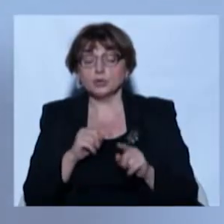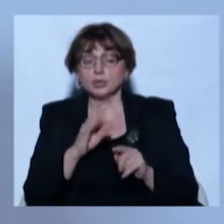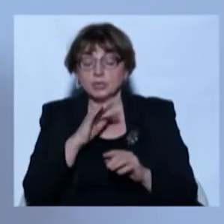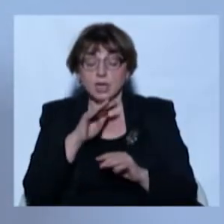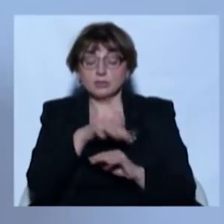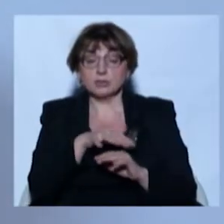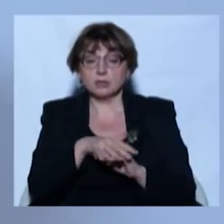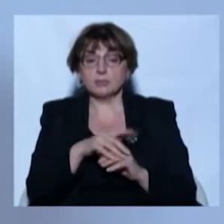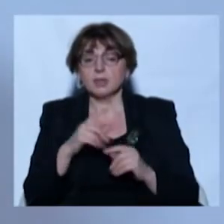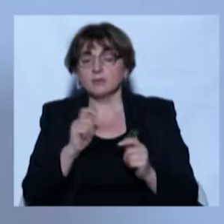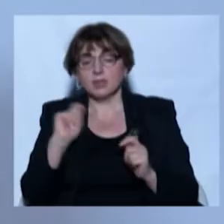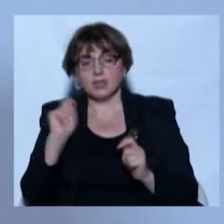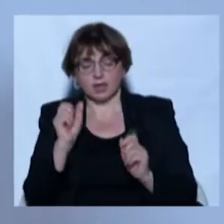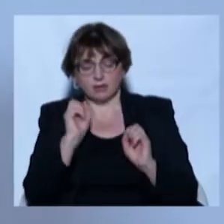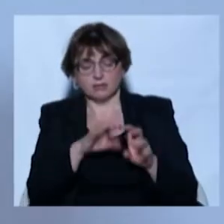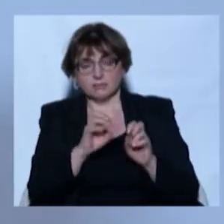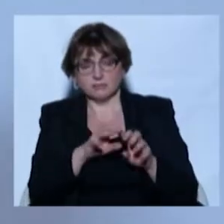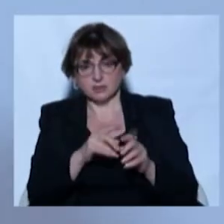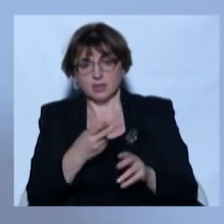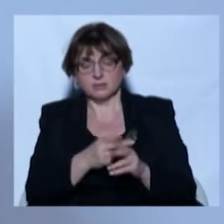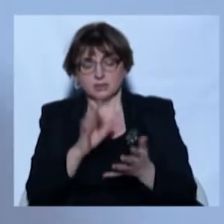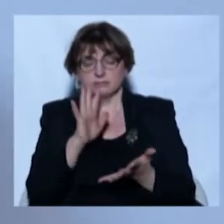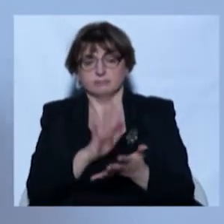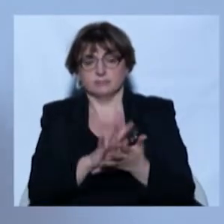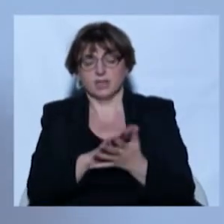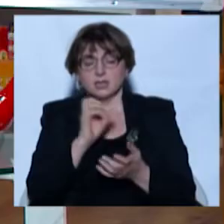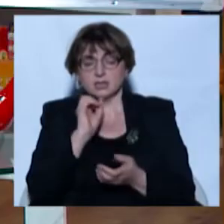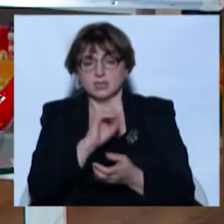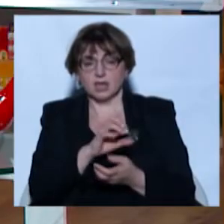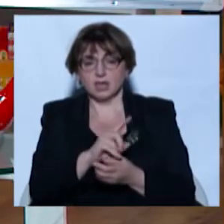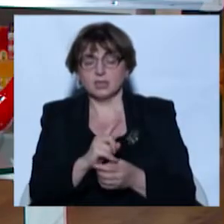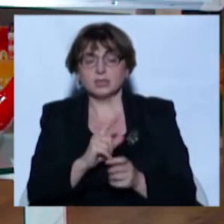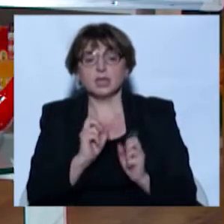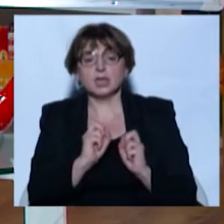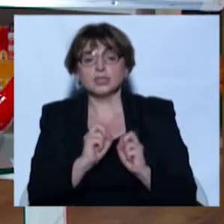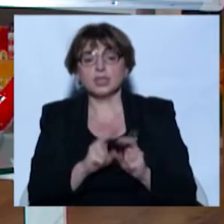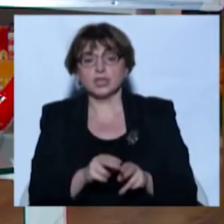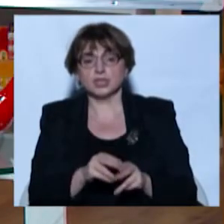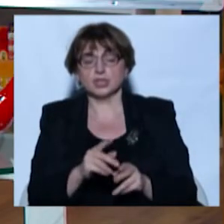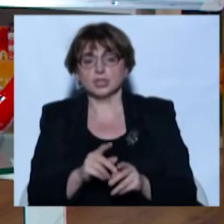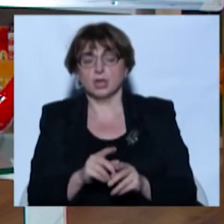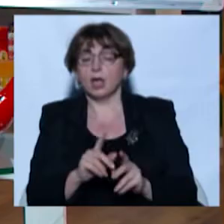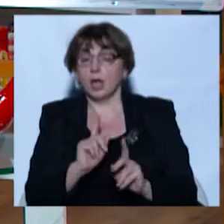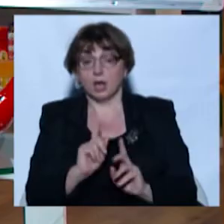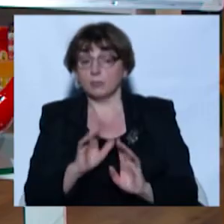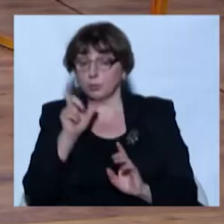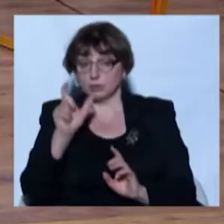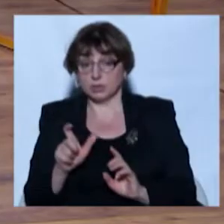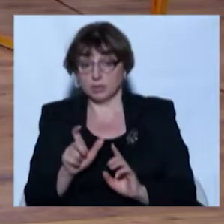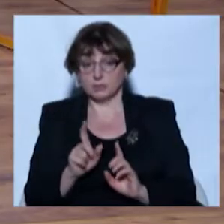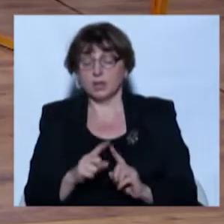იღვრება საყოფაცხოვრებო ნარჩენებით დაბინძურებული წყალი, რაც საფრთხეს უქმნის არამხოლოდ ადამიანს,